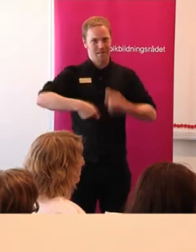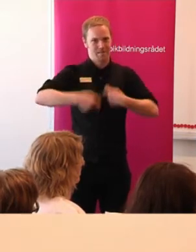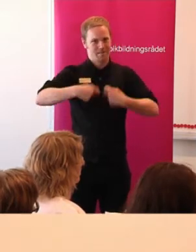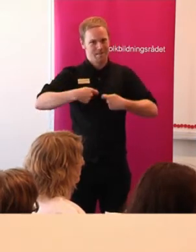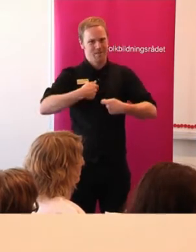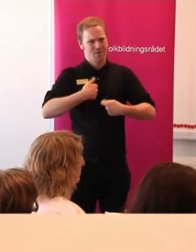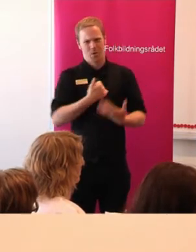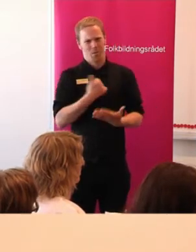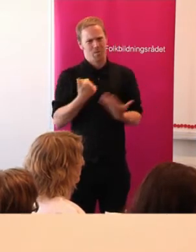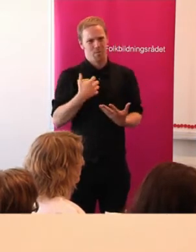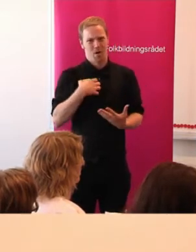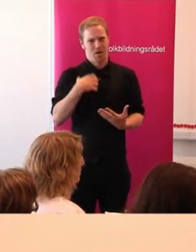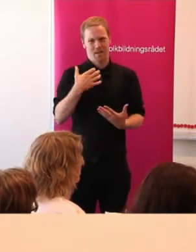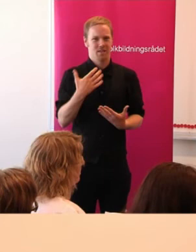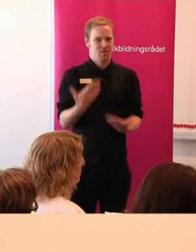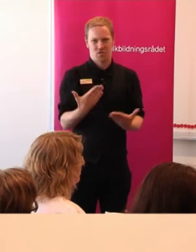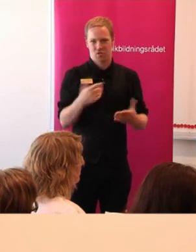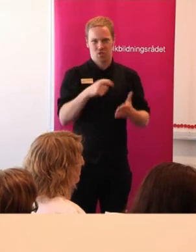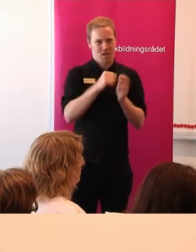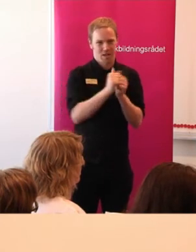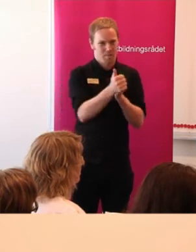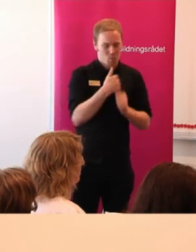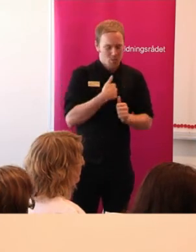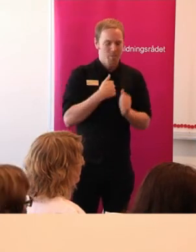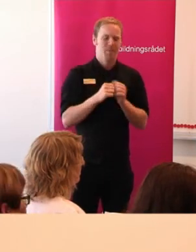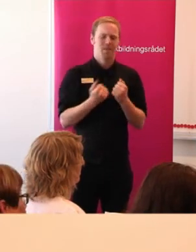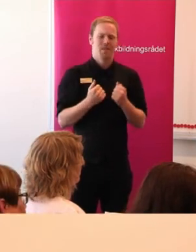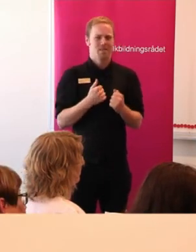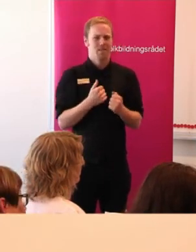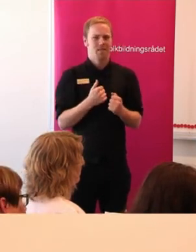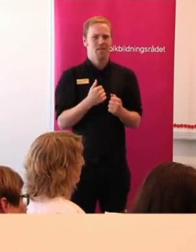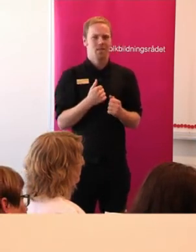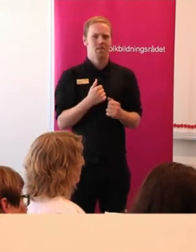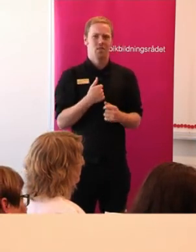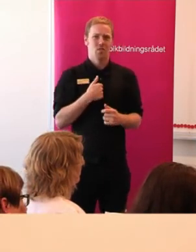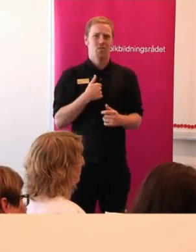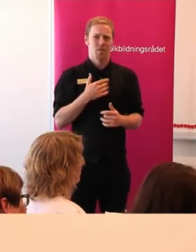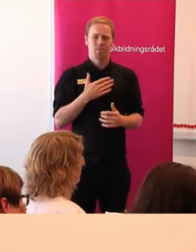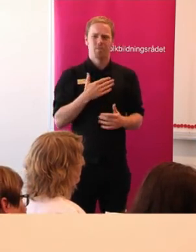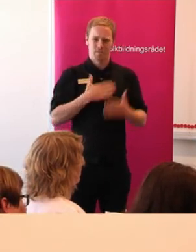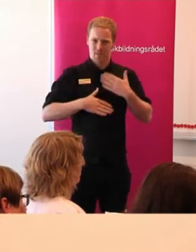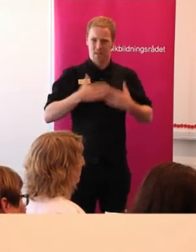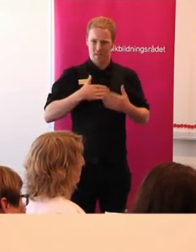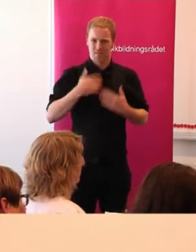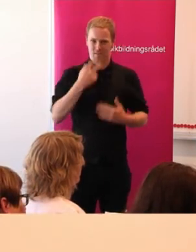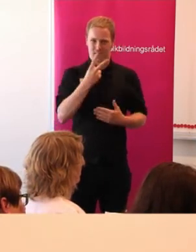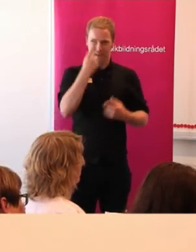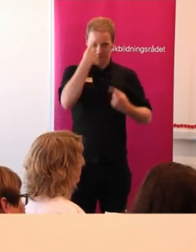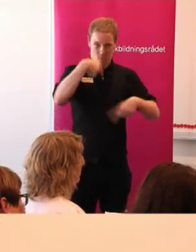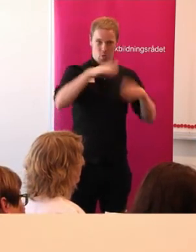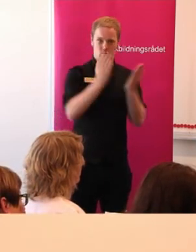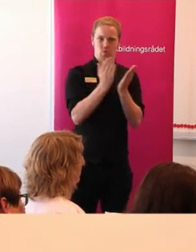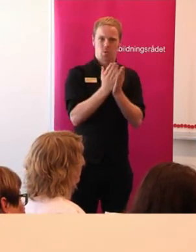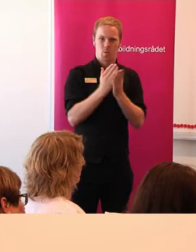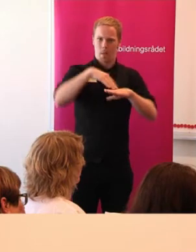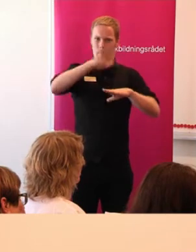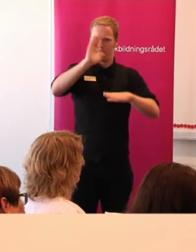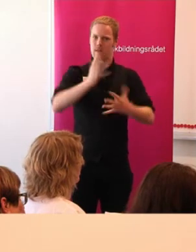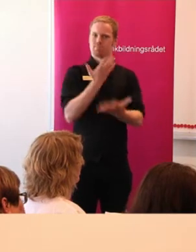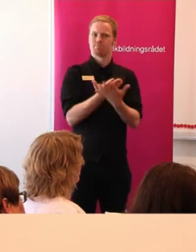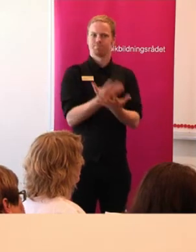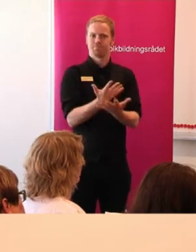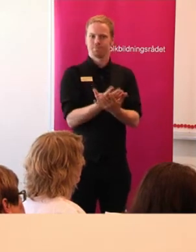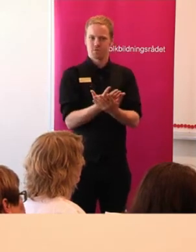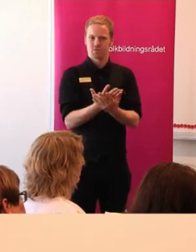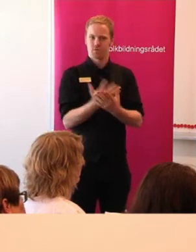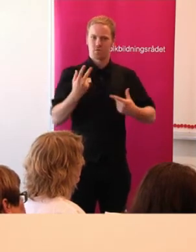Men nej, jag tycker nog inte det. Men jag skulle gärna se folkhögskolan på barrikaden mycket tydligare ute i samhället.